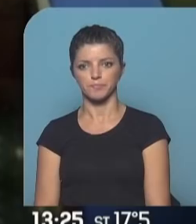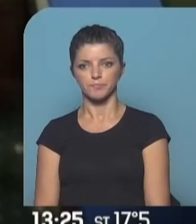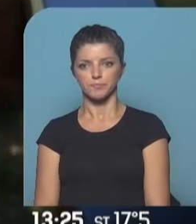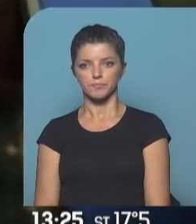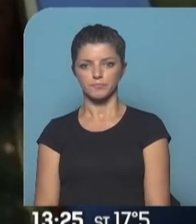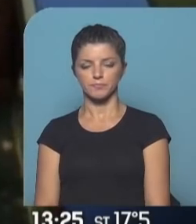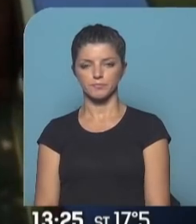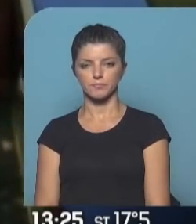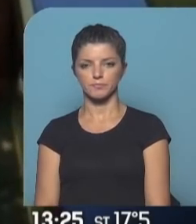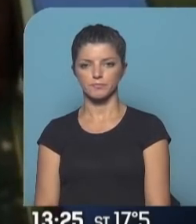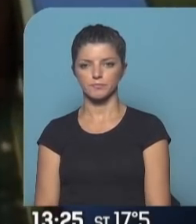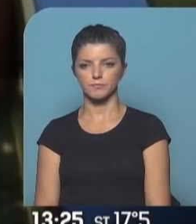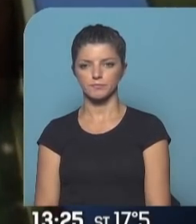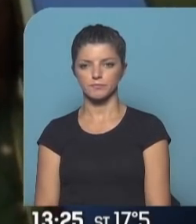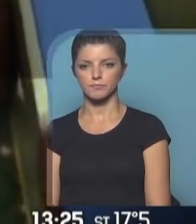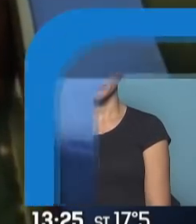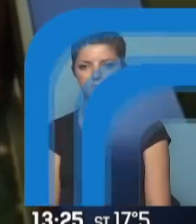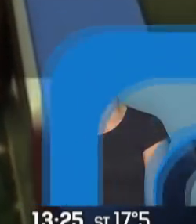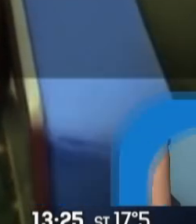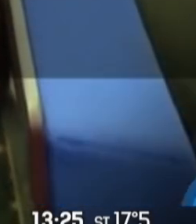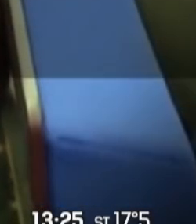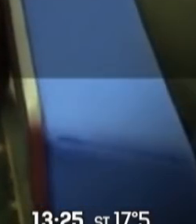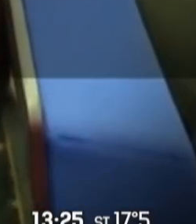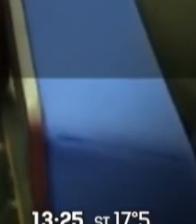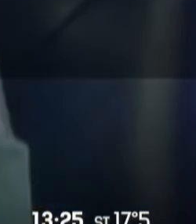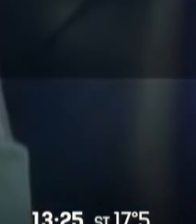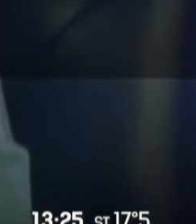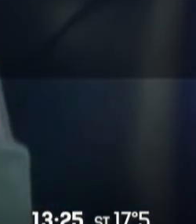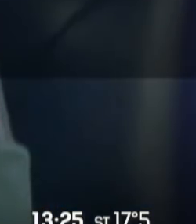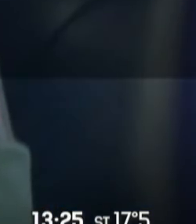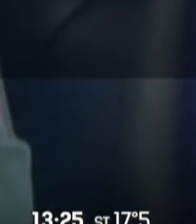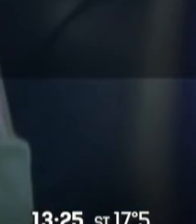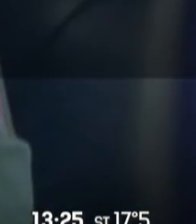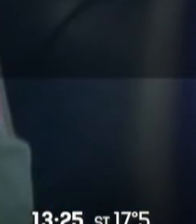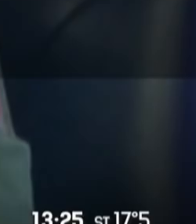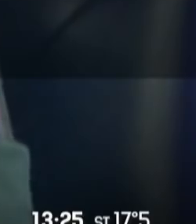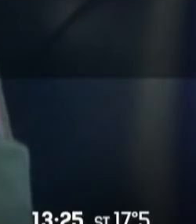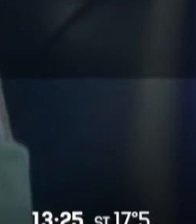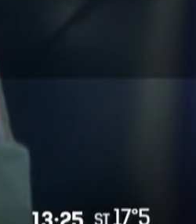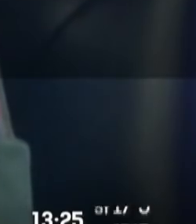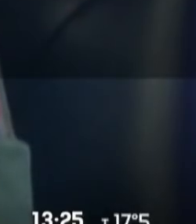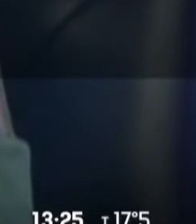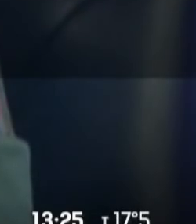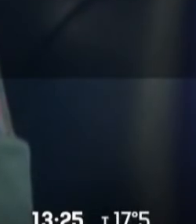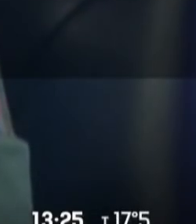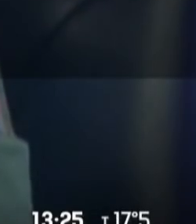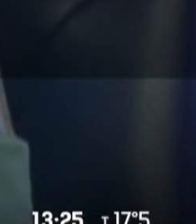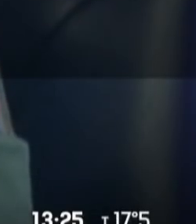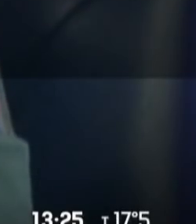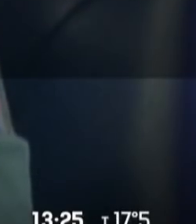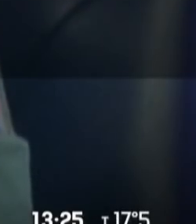Запад 2017 якобы готовится плацдарм для вторжения и